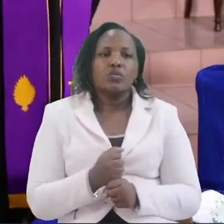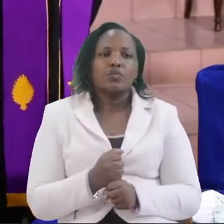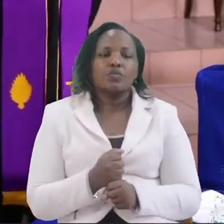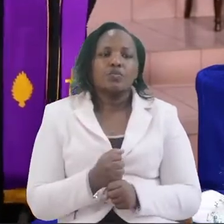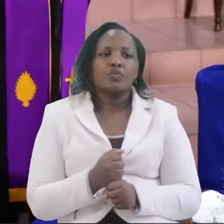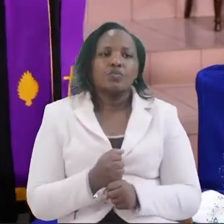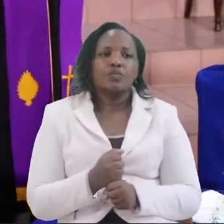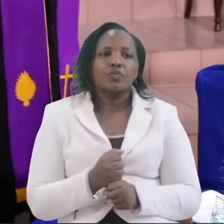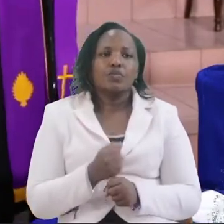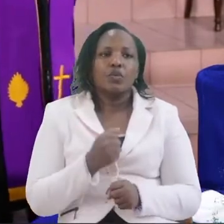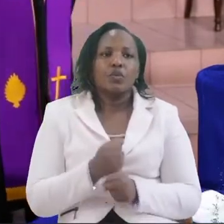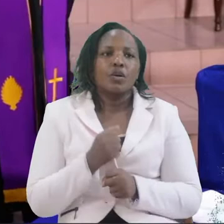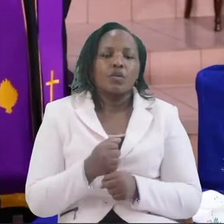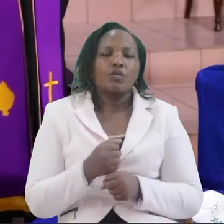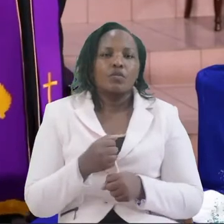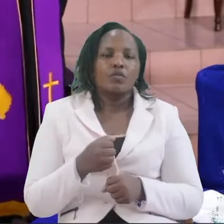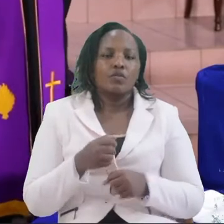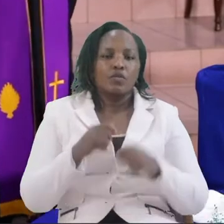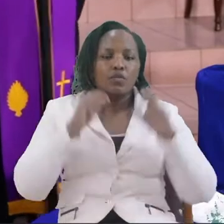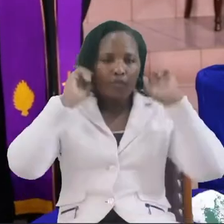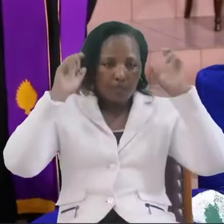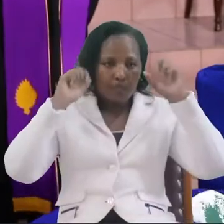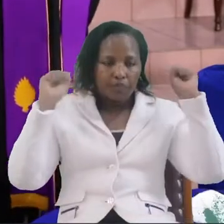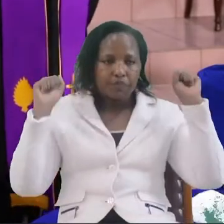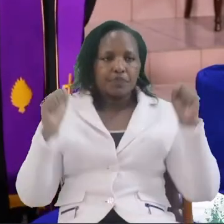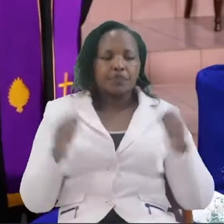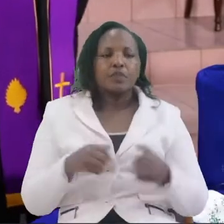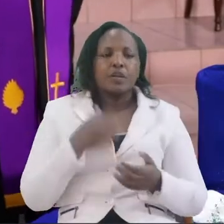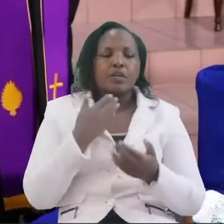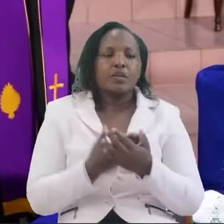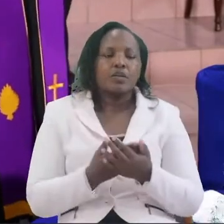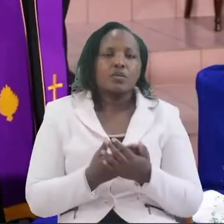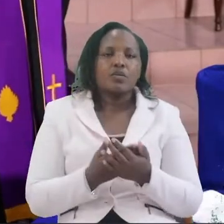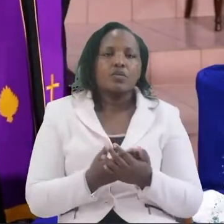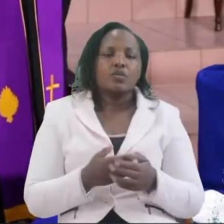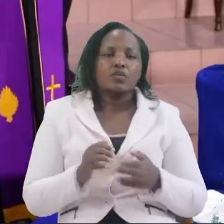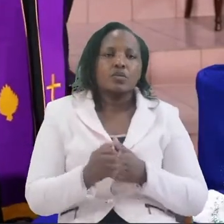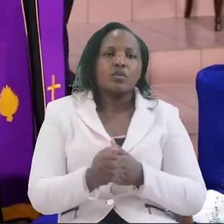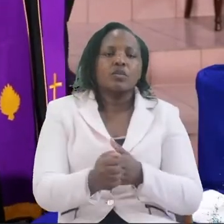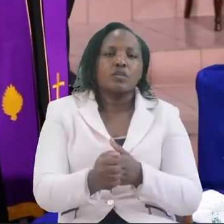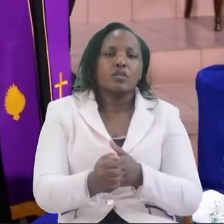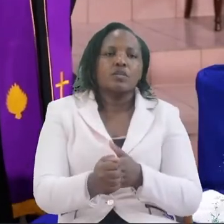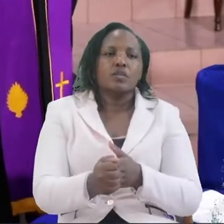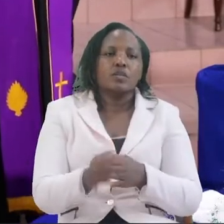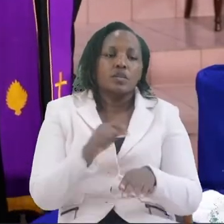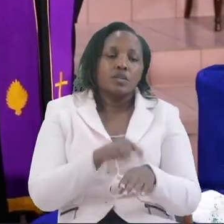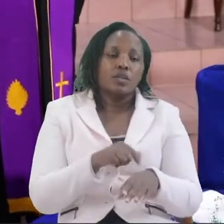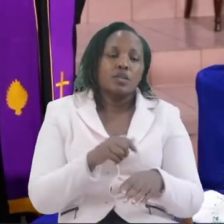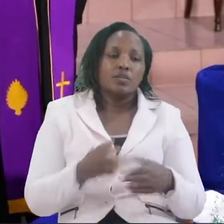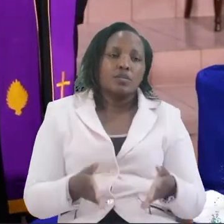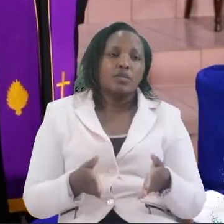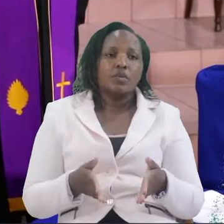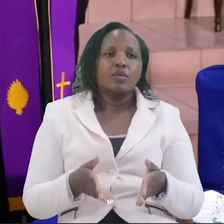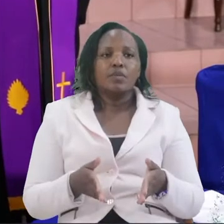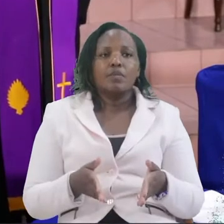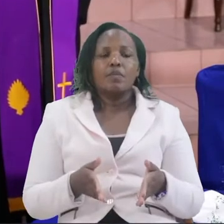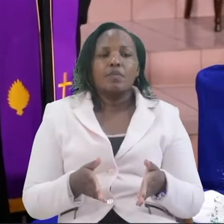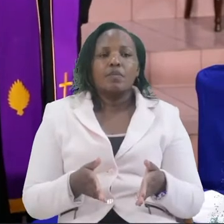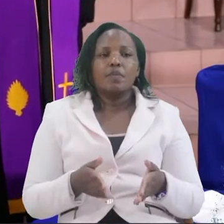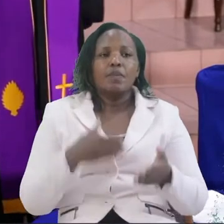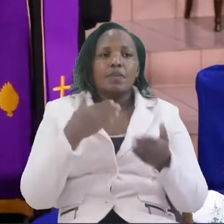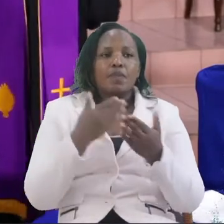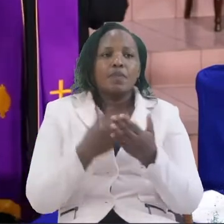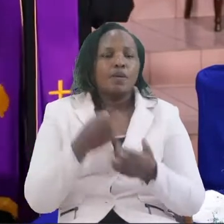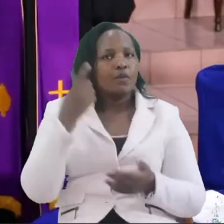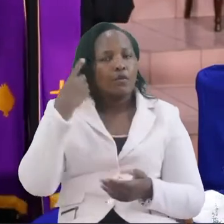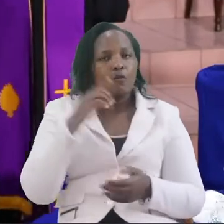Hata kazi hii ya wamama Mungu wetu umeiweka mikononi mwetu tukaweza kuwaongoza kwa muda ambao umetuweka Mungu wetu. Asante